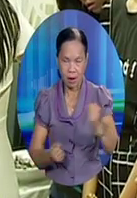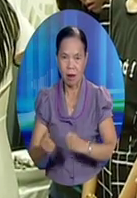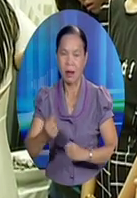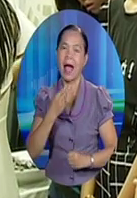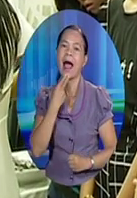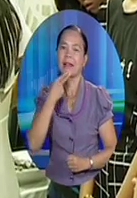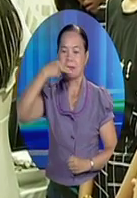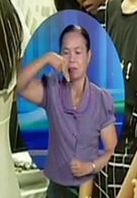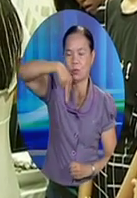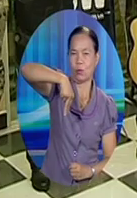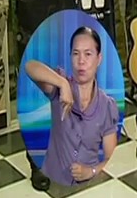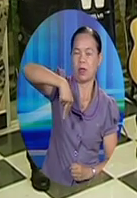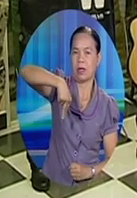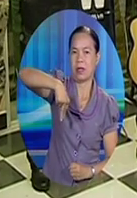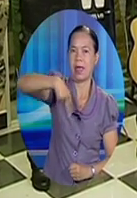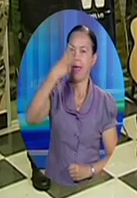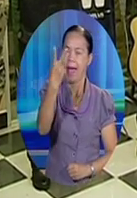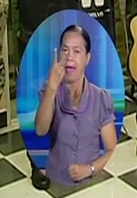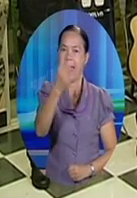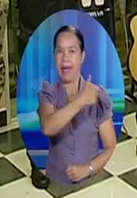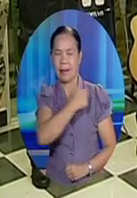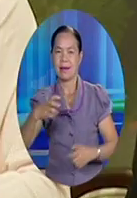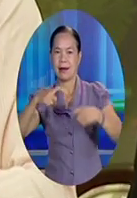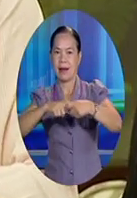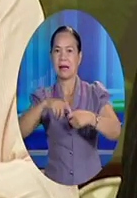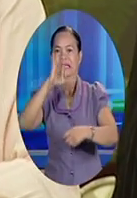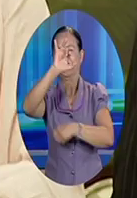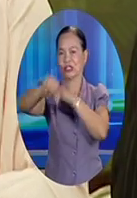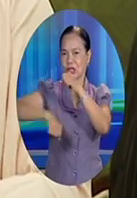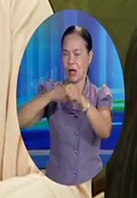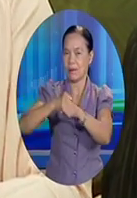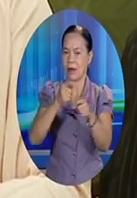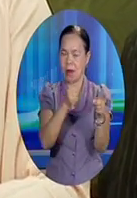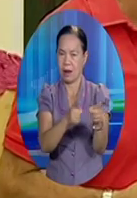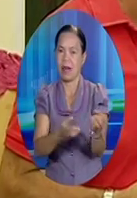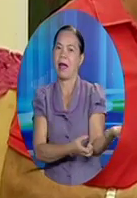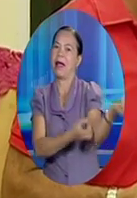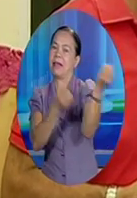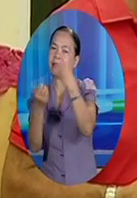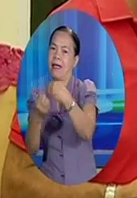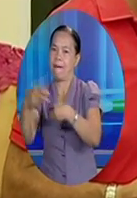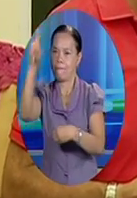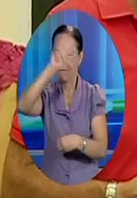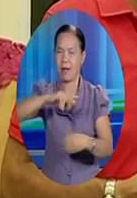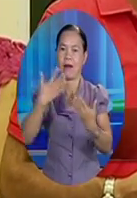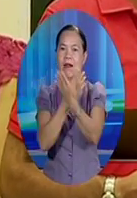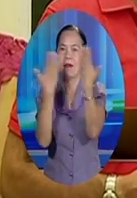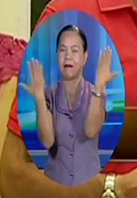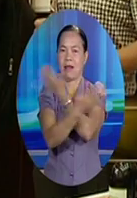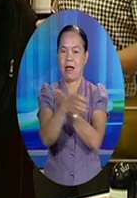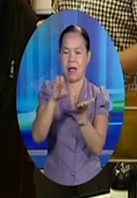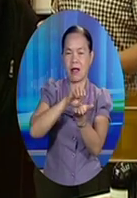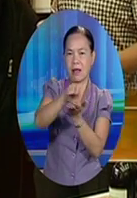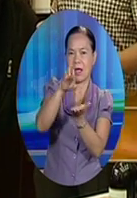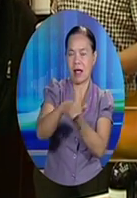và Stephen Henderson. Đây là hai doanh nhân đã kết hợp hơn 60 năm trong ngành dịch vụ để mang thương hiệu Việt Nam East trở thành một trong những nhà cung cấp lớn